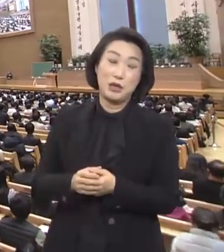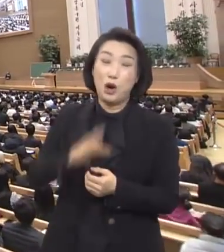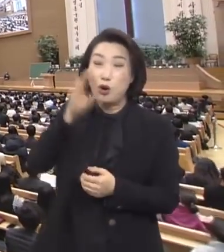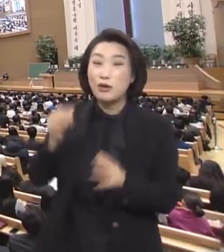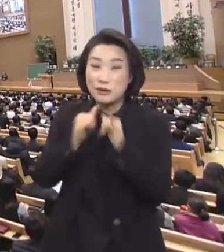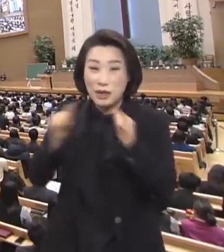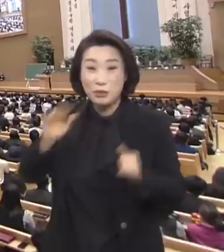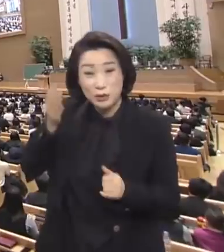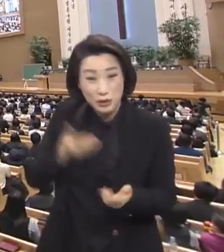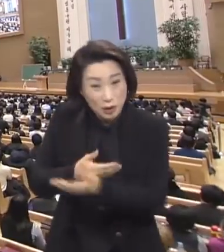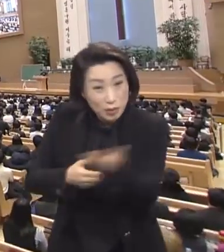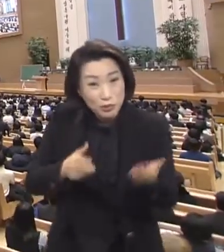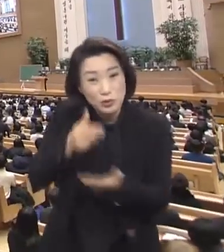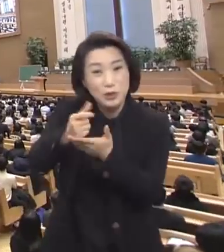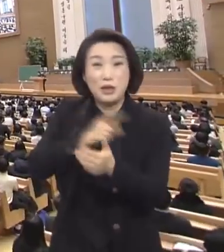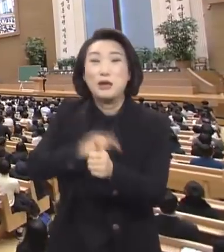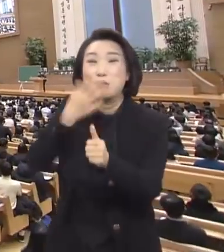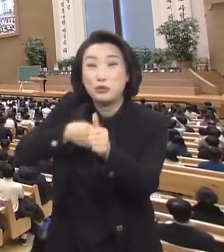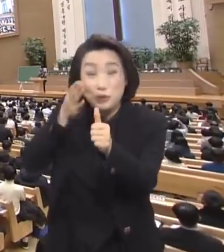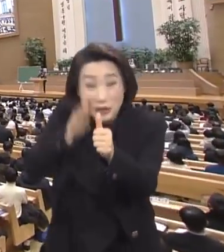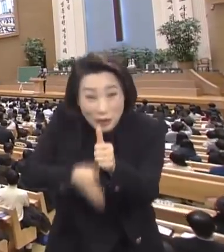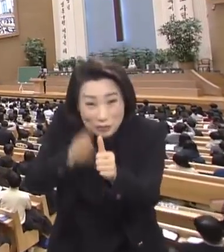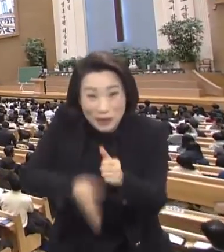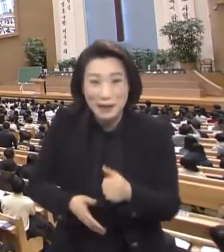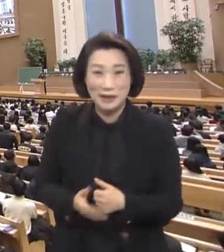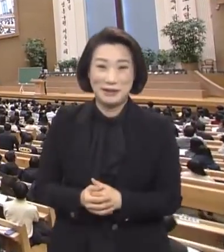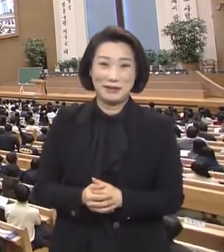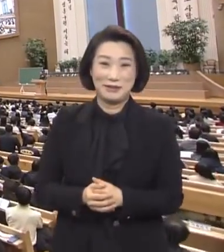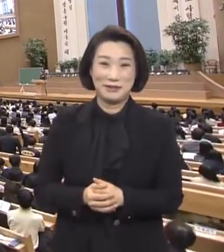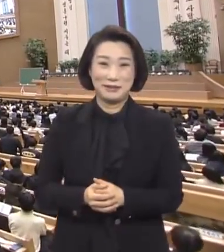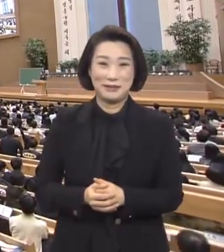사람 되기를 주님의 이름으로 축원합니다.